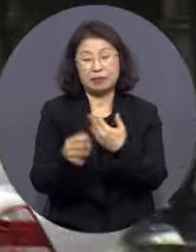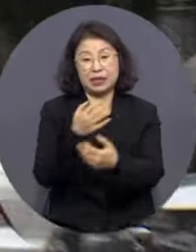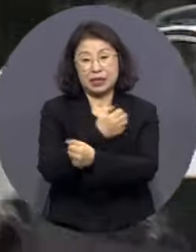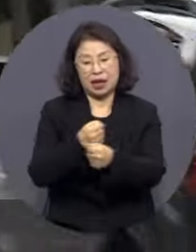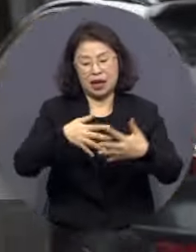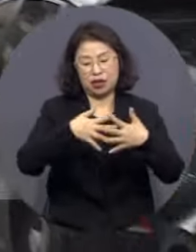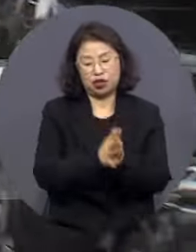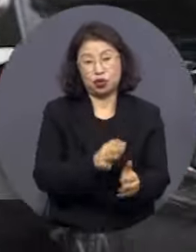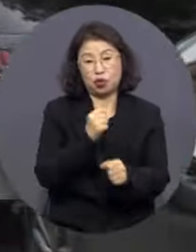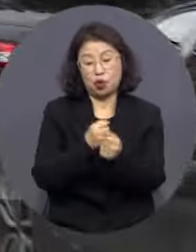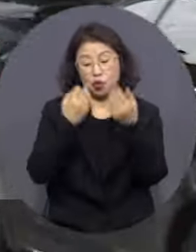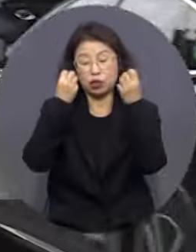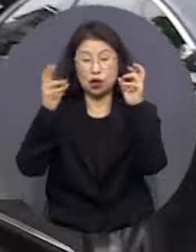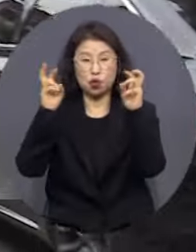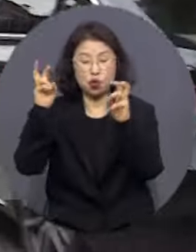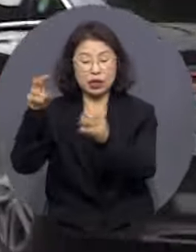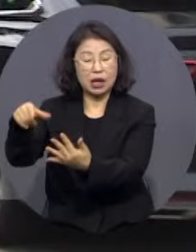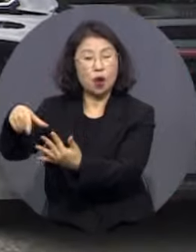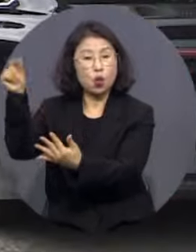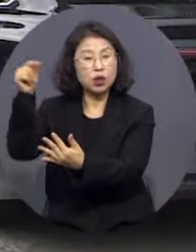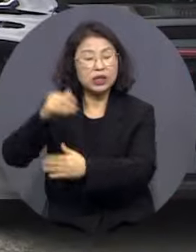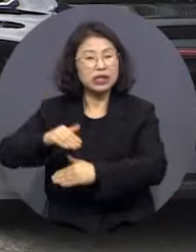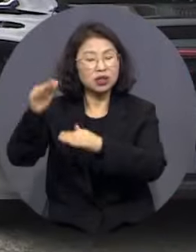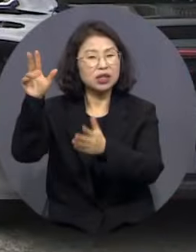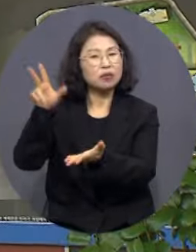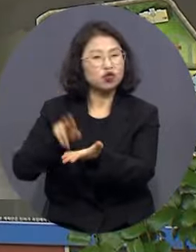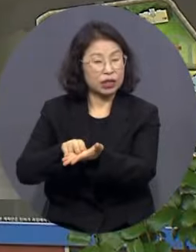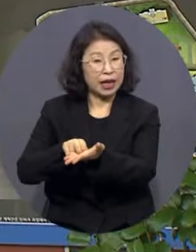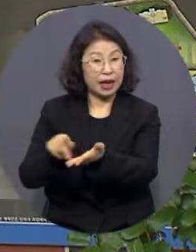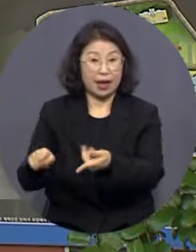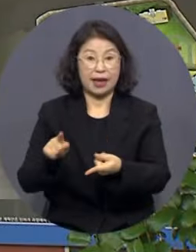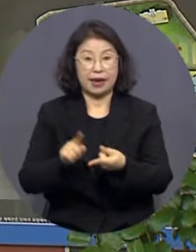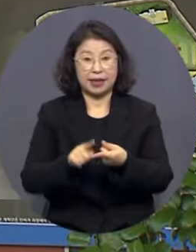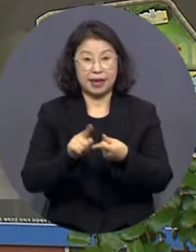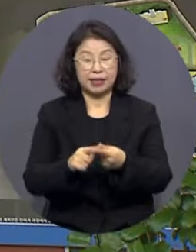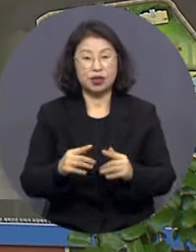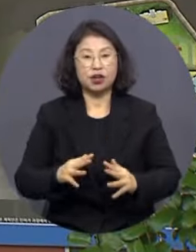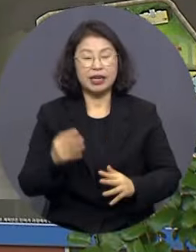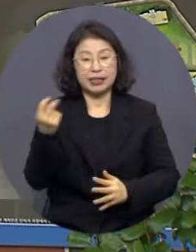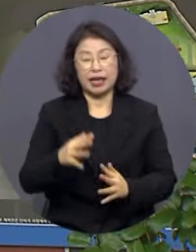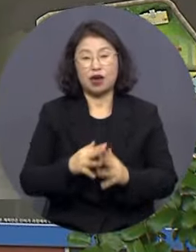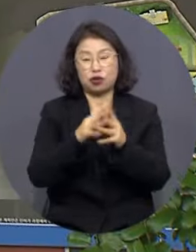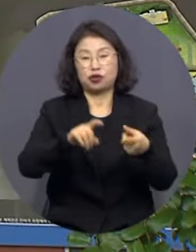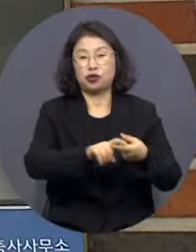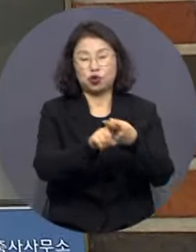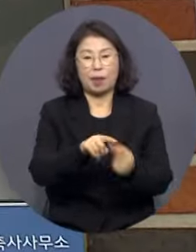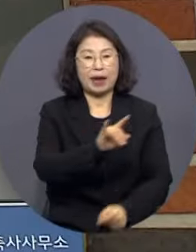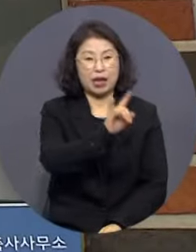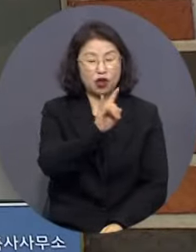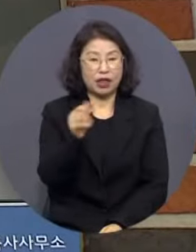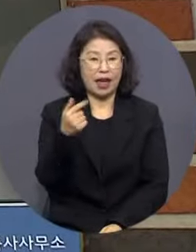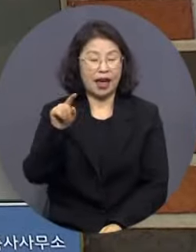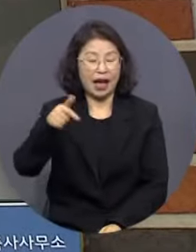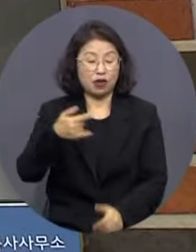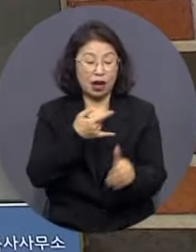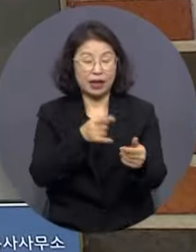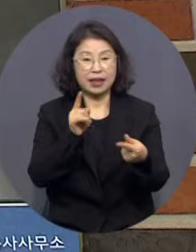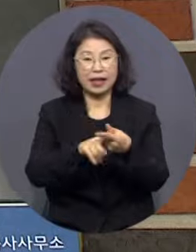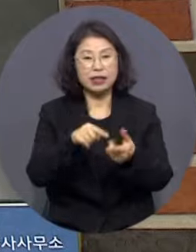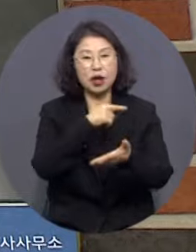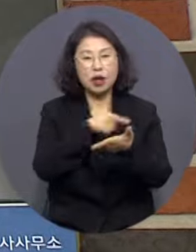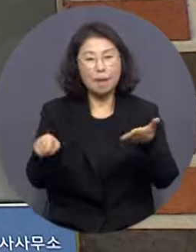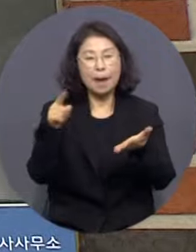부하고 새 시공자를 선정한 절차에 일부 문제가 있다며 재건축조합이 현대산 과화